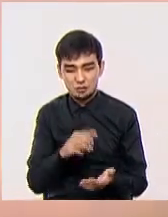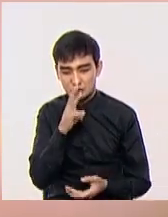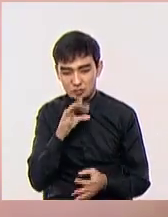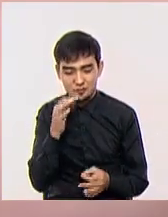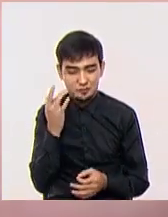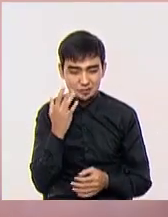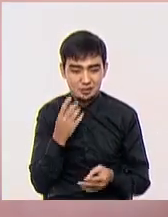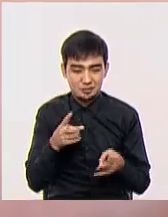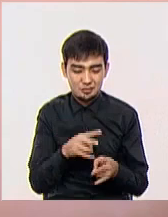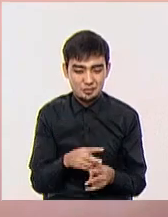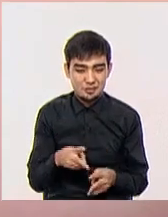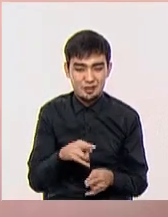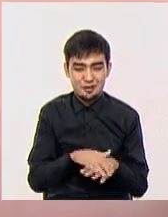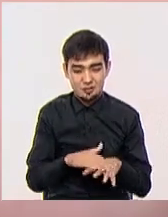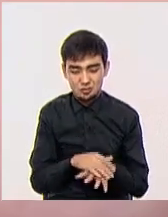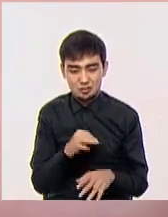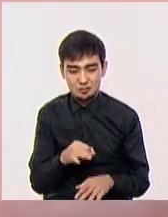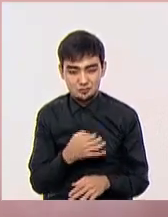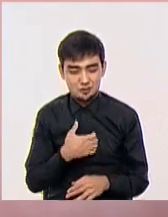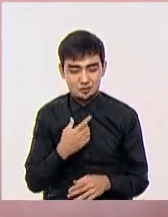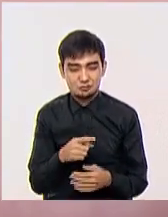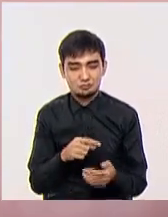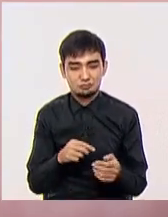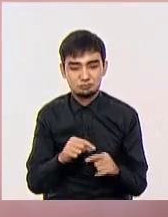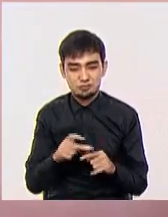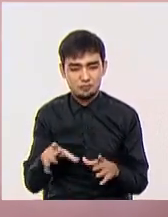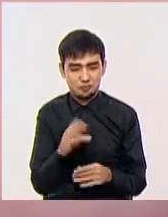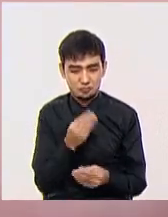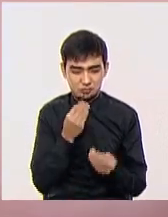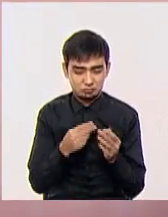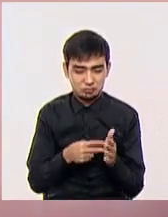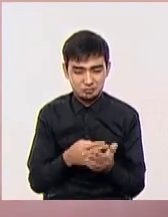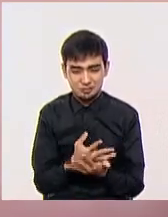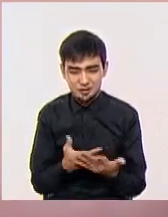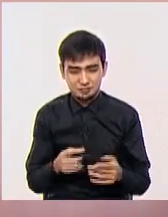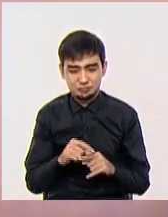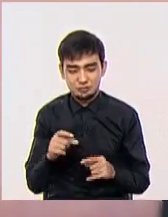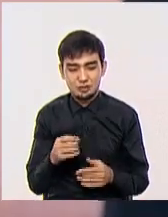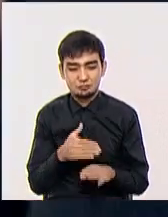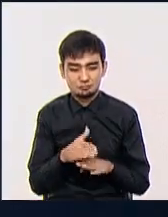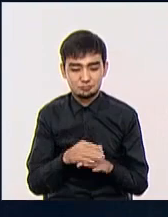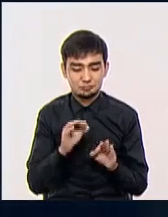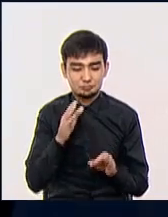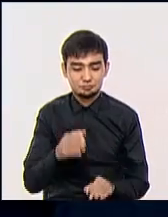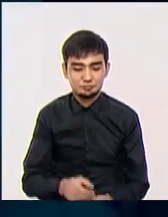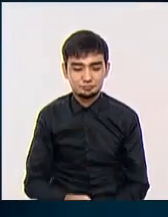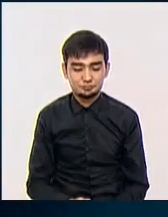остается актуальным для наших граждан особенно с учетом роста цен практически на все но обо всем по порядку